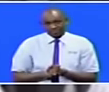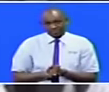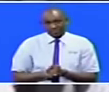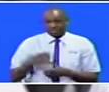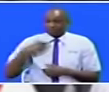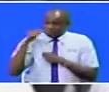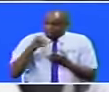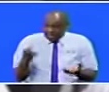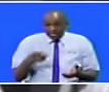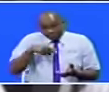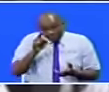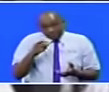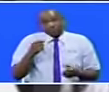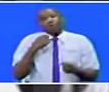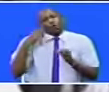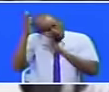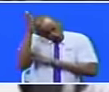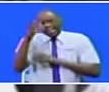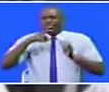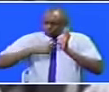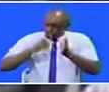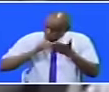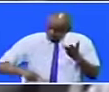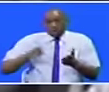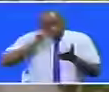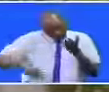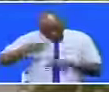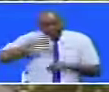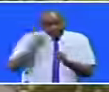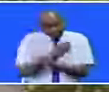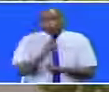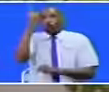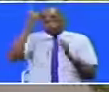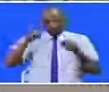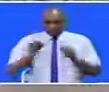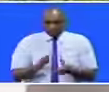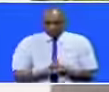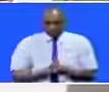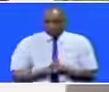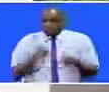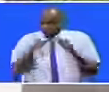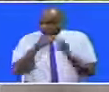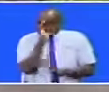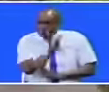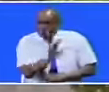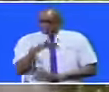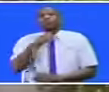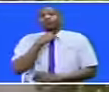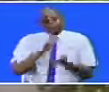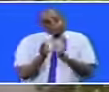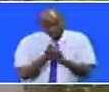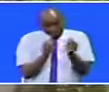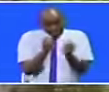anaweza kuja hapa sababu hatukuwa na pesa lakini Mungu ametuonyesha ila tuwezi kufanya anaweza fanya. In his statement he wanted to be a